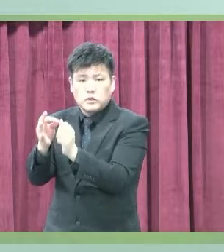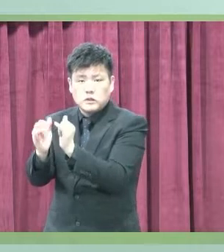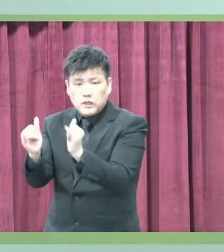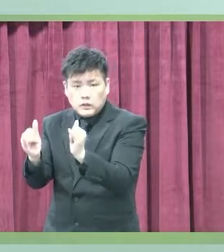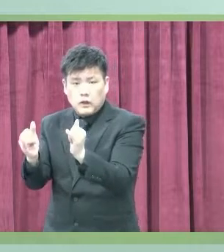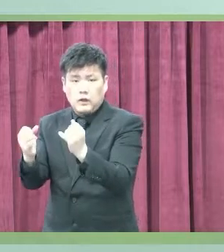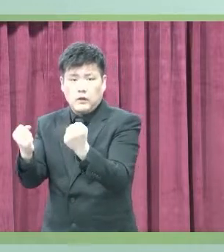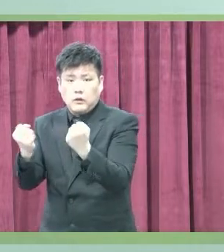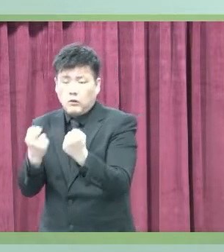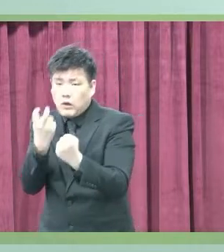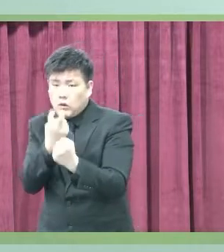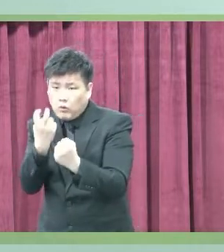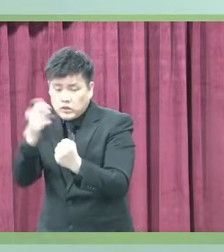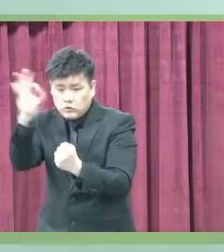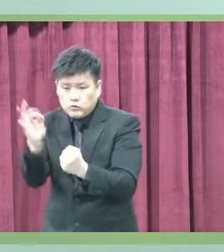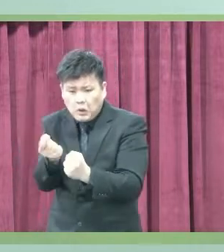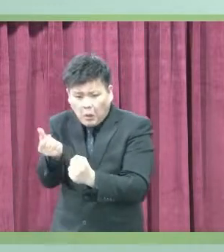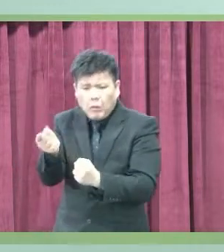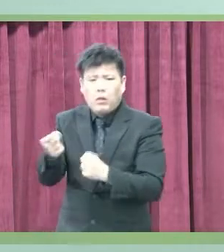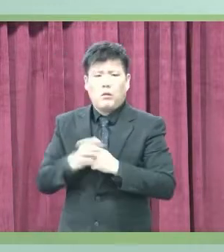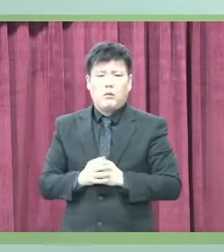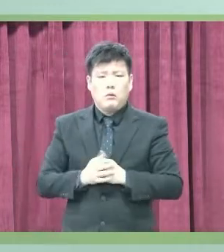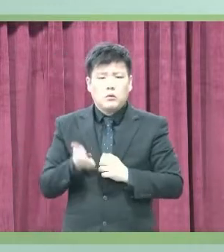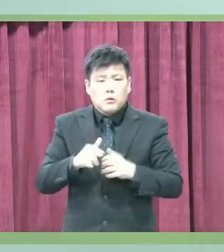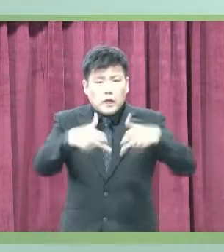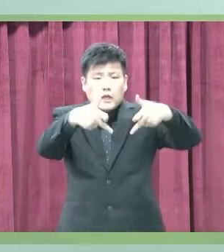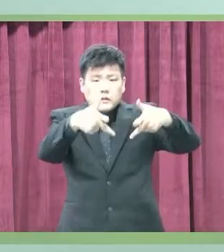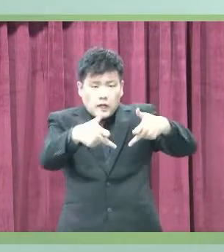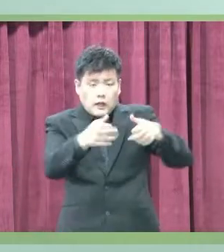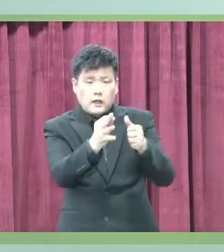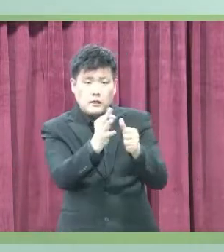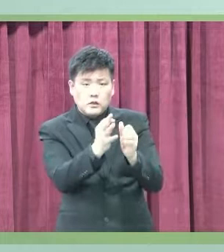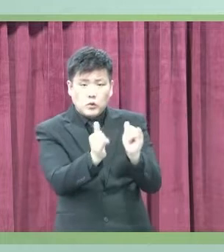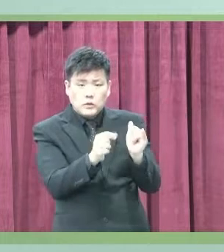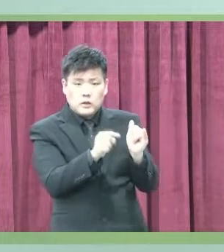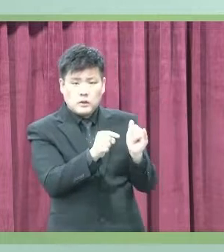있습니다. 하지만 장애인의 의료급여자의 비율은 그